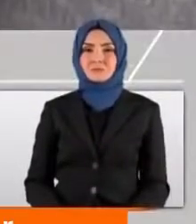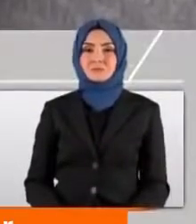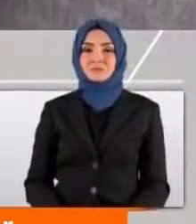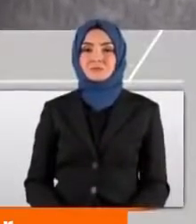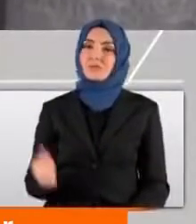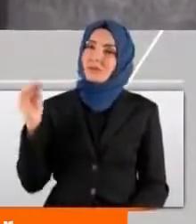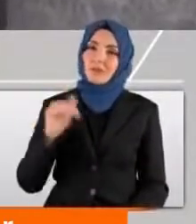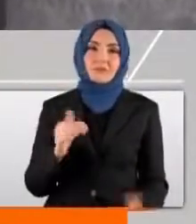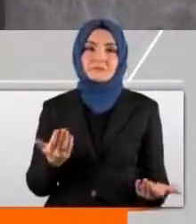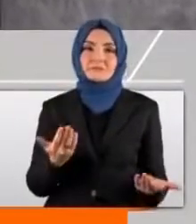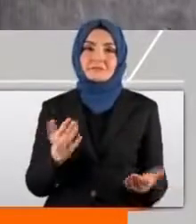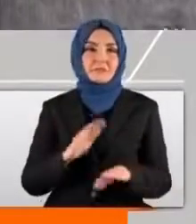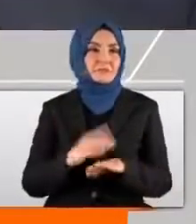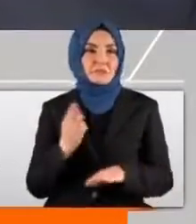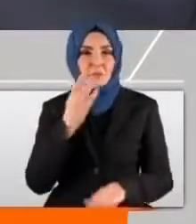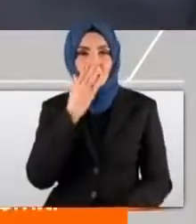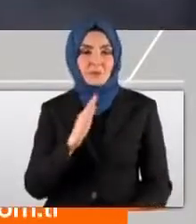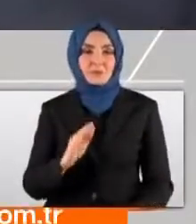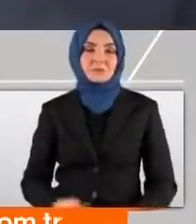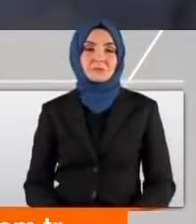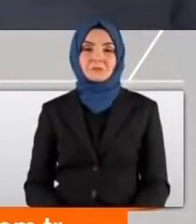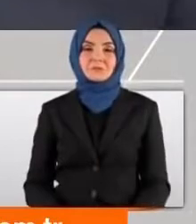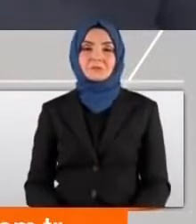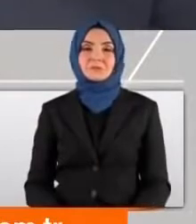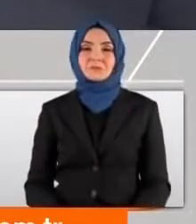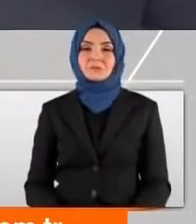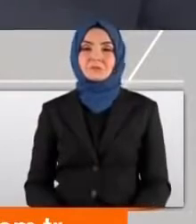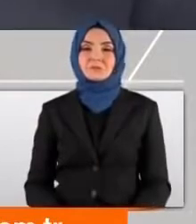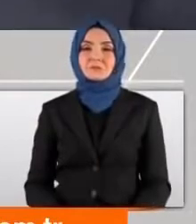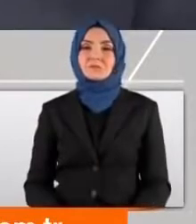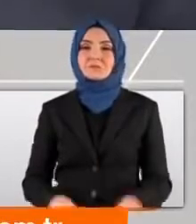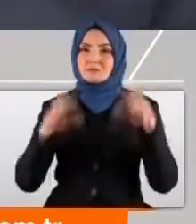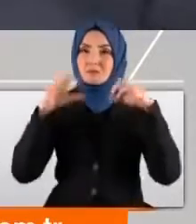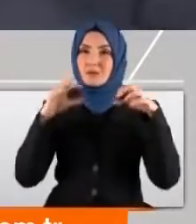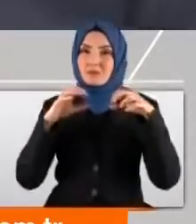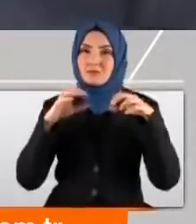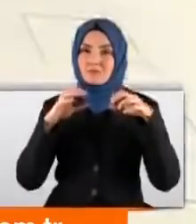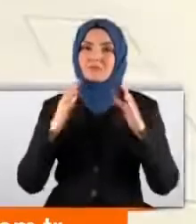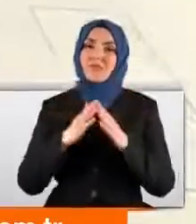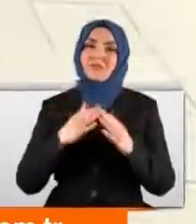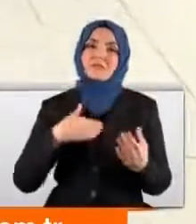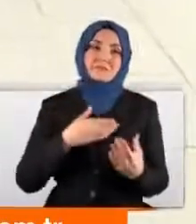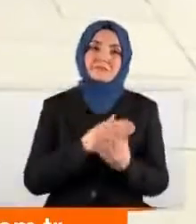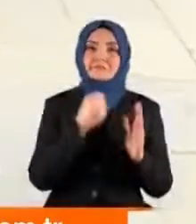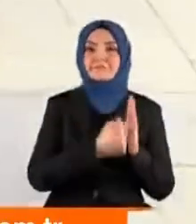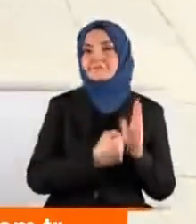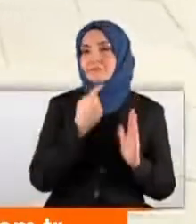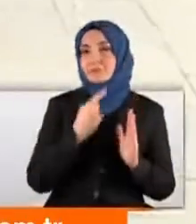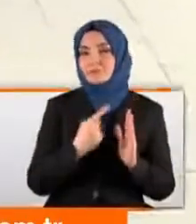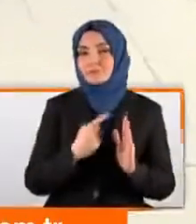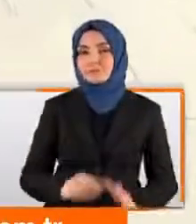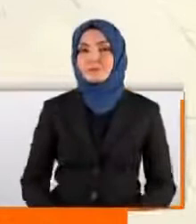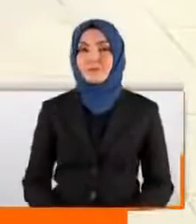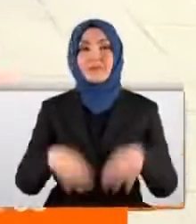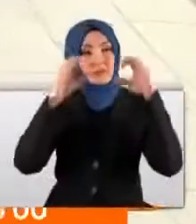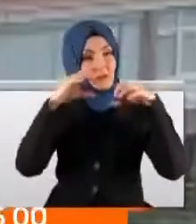Gelsin ne yapalım ya? İnşallah sık sık yağar. 3-4 gün yağacakmış. O yüzden kapanıyoruz eve. Yağmurun yanında bir de çöl